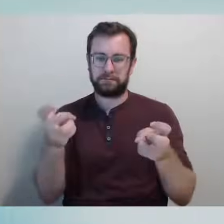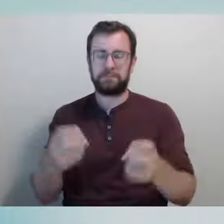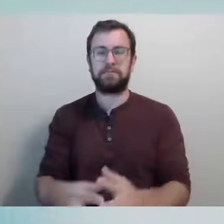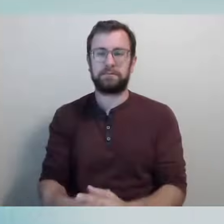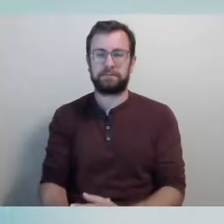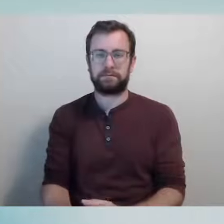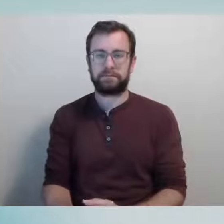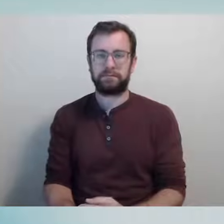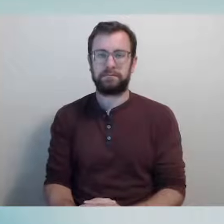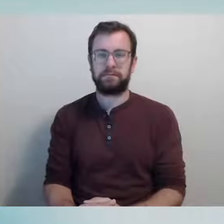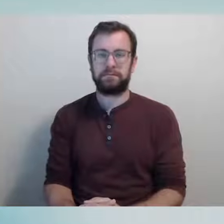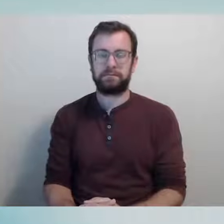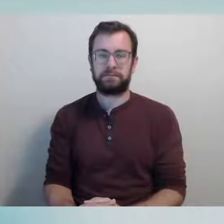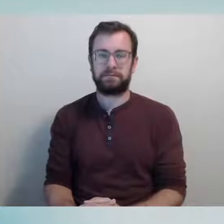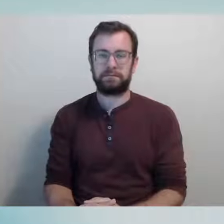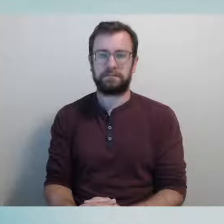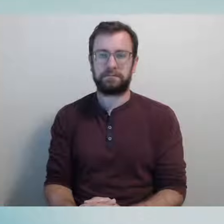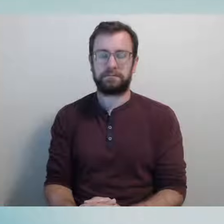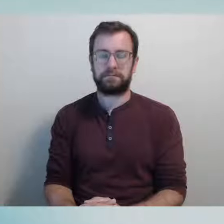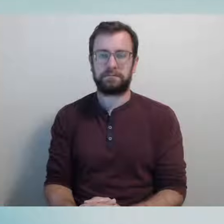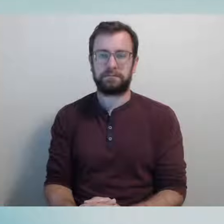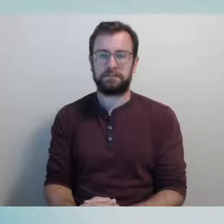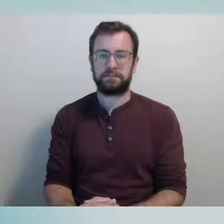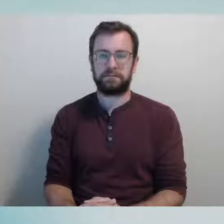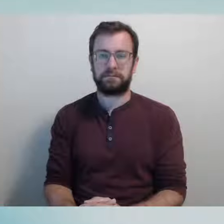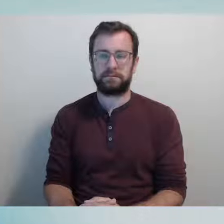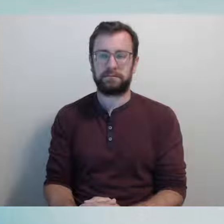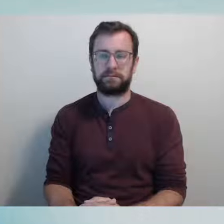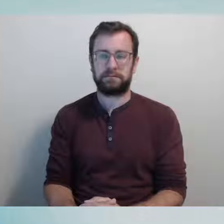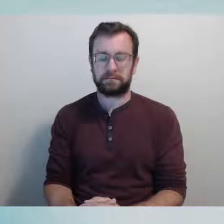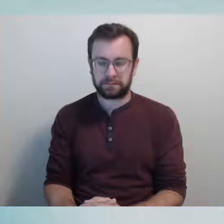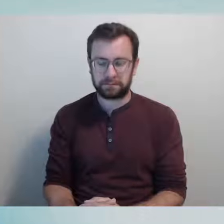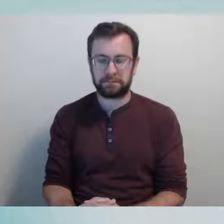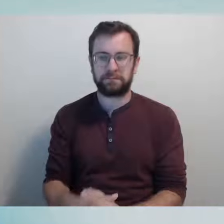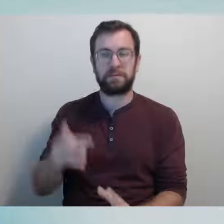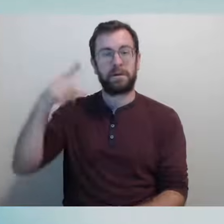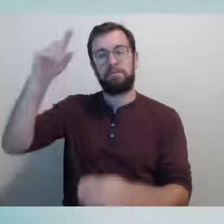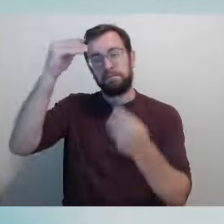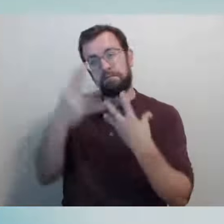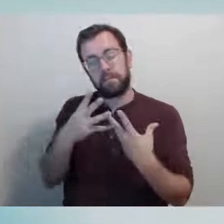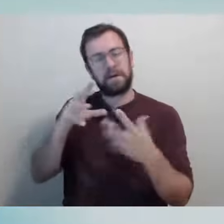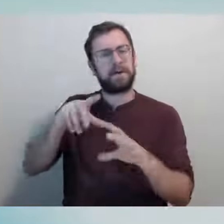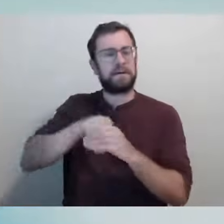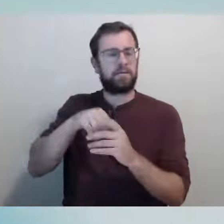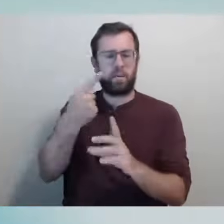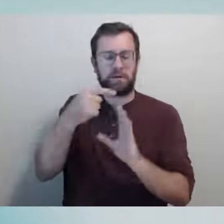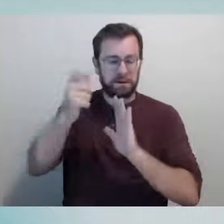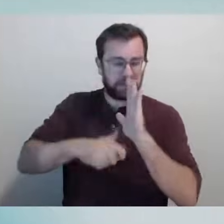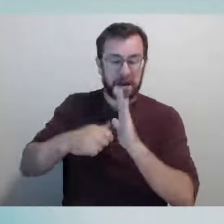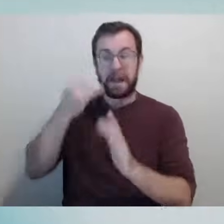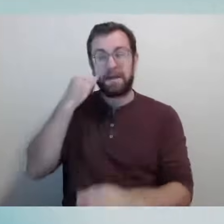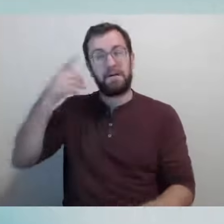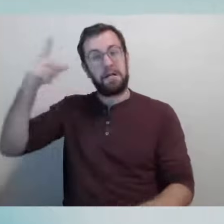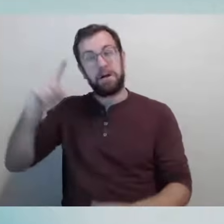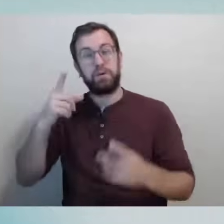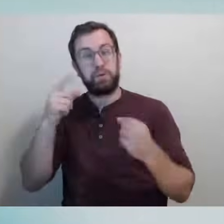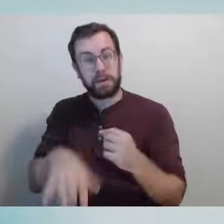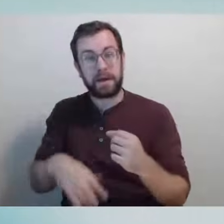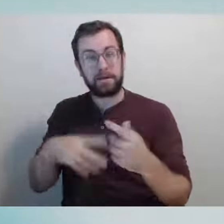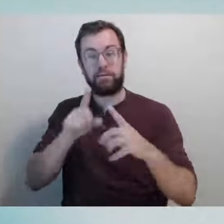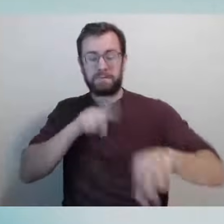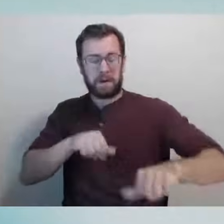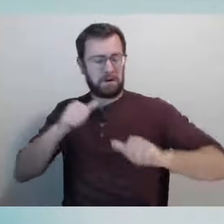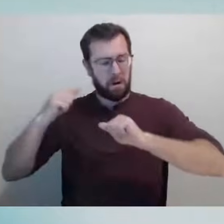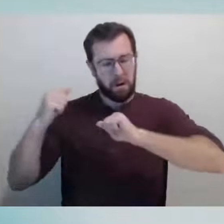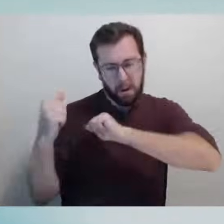وَالْأَرْضُ وَمَنْ فِيهِنْ. Allah tells us in Surah Al-Mu'minun that if Allah gave us those favors and did that for us, responded to